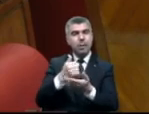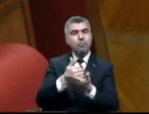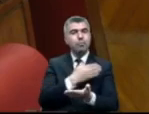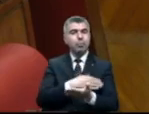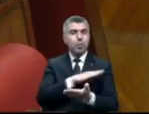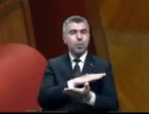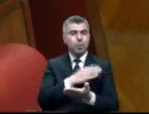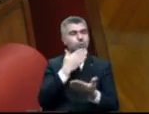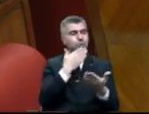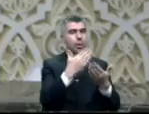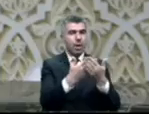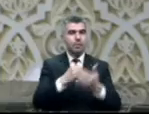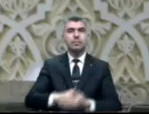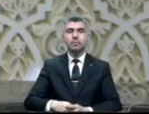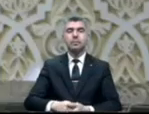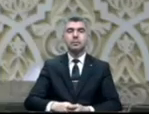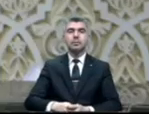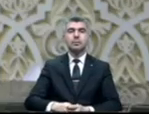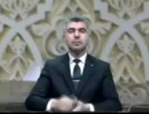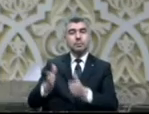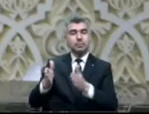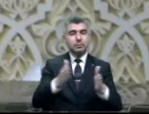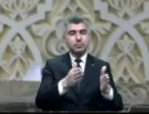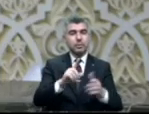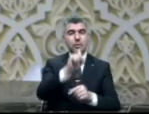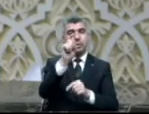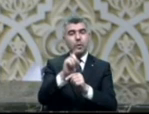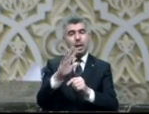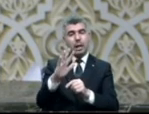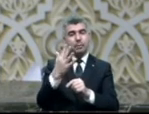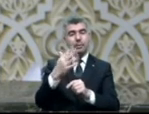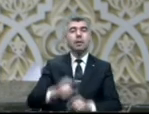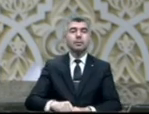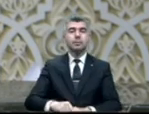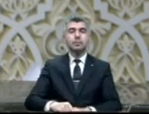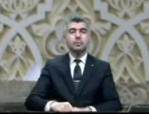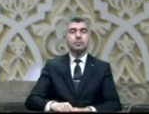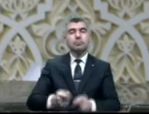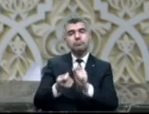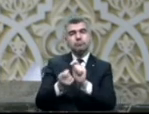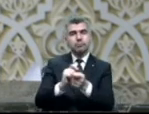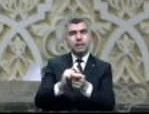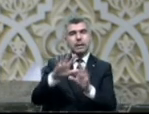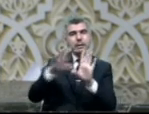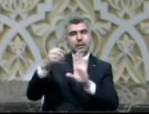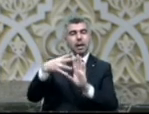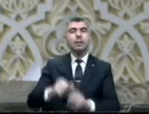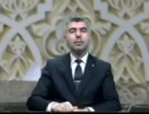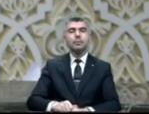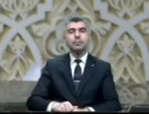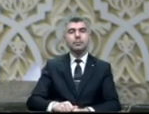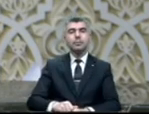وشكرا. شكرا السيدة الوزيرة المحترمة. ونمر إلى السؤال الخامس والأخير في قطاع الانتقال الطاقي والتنمية المستدامة.